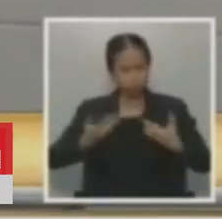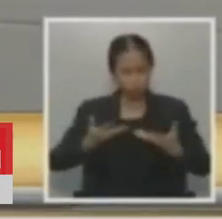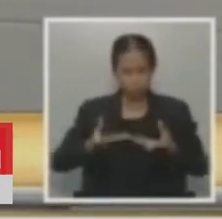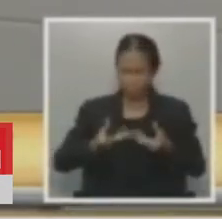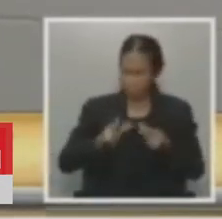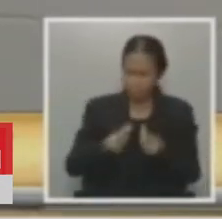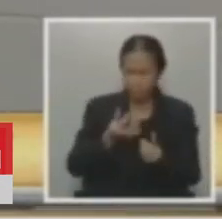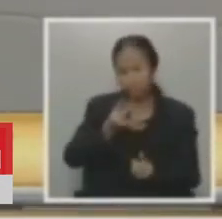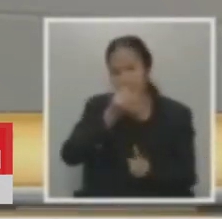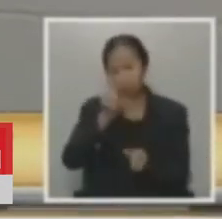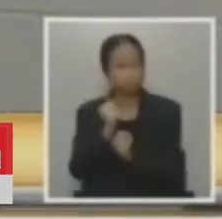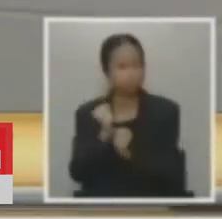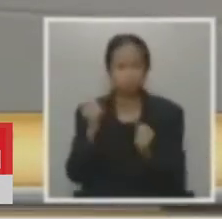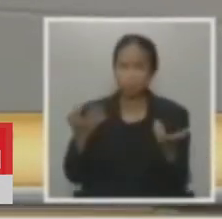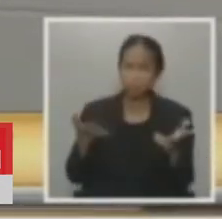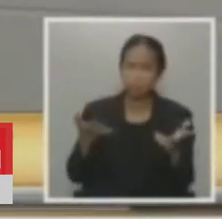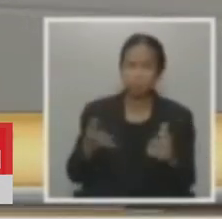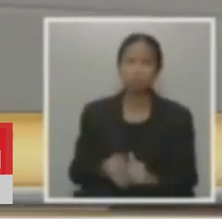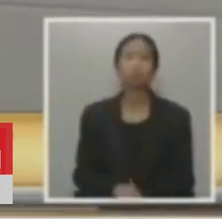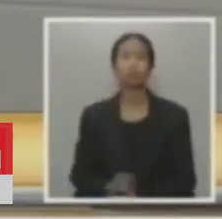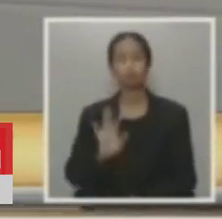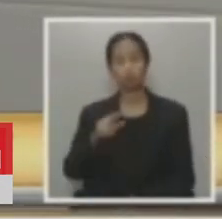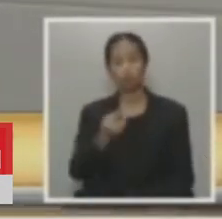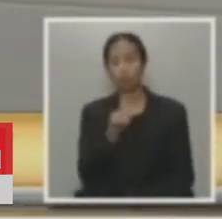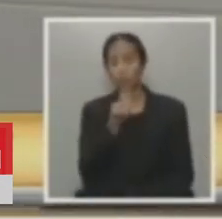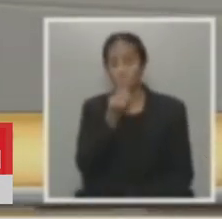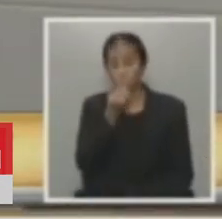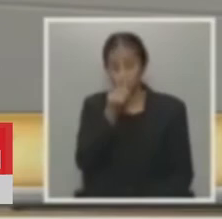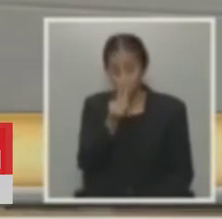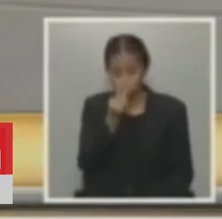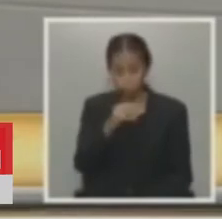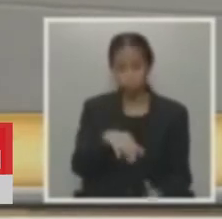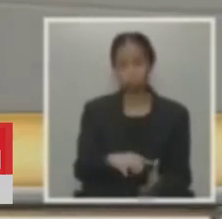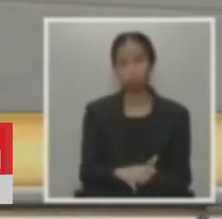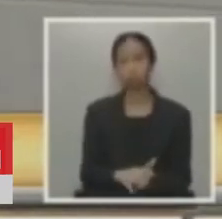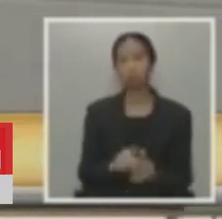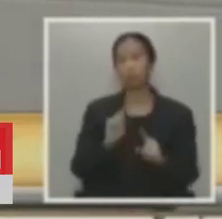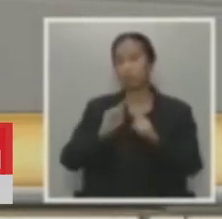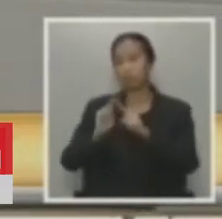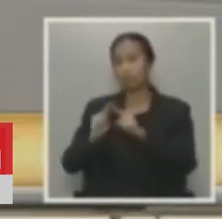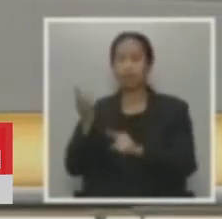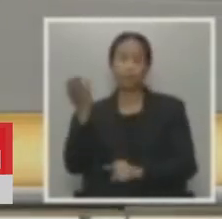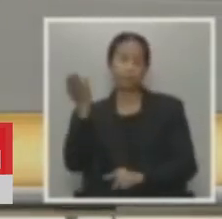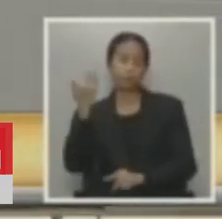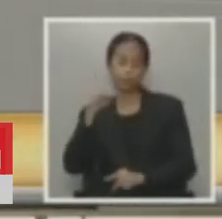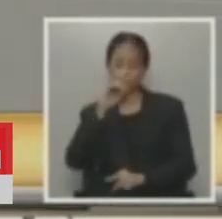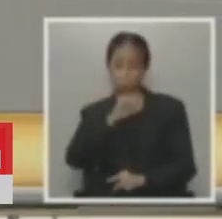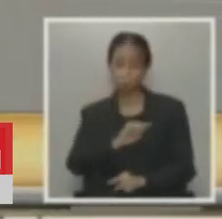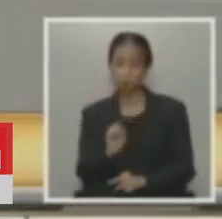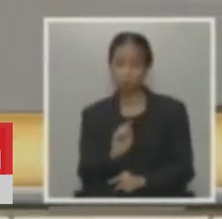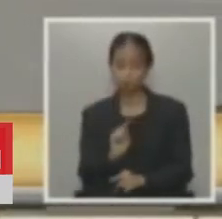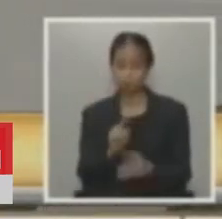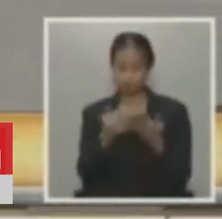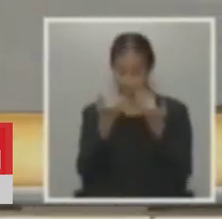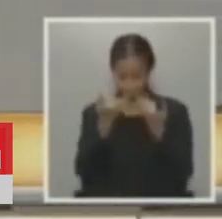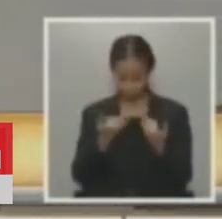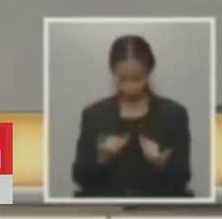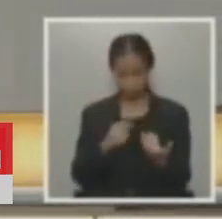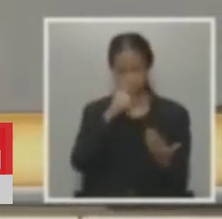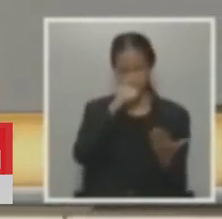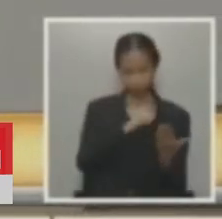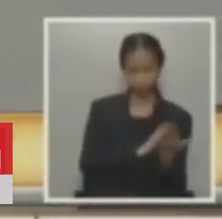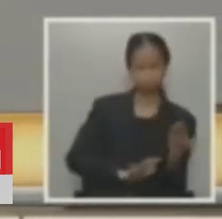านครับไปดูในหลายยัตติของผู้แทนบอกชัดเจนว่าวันนี้ประเทศไ